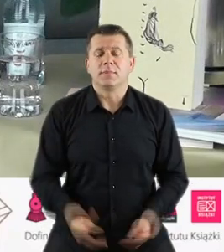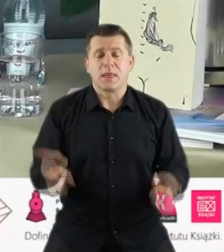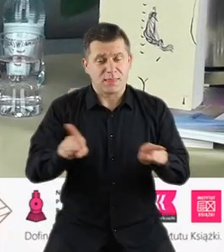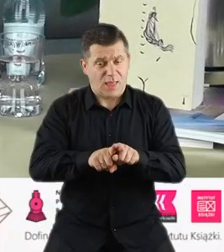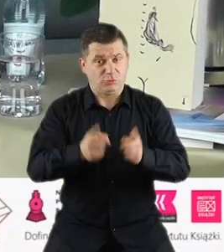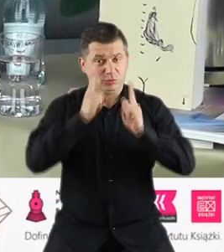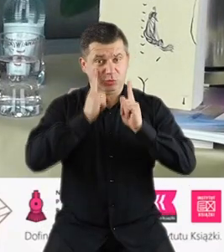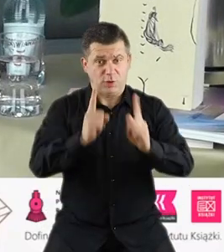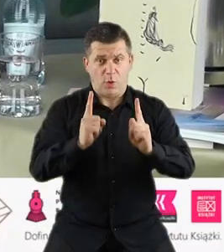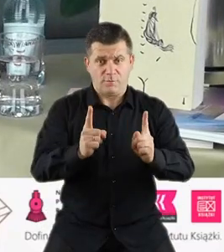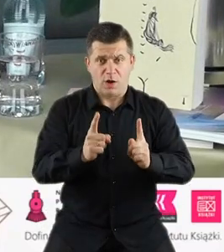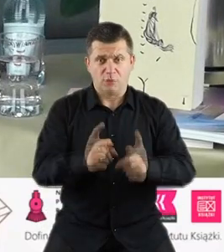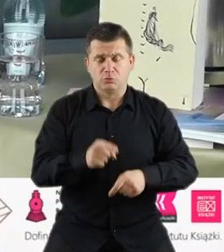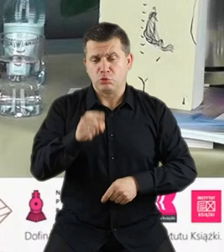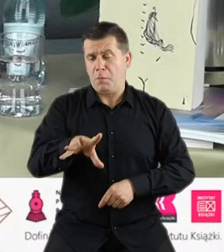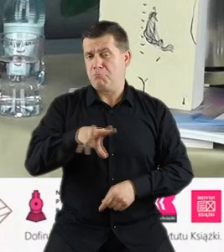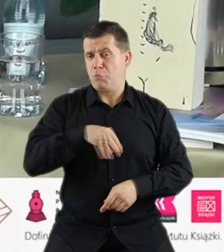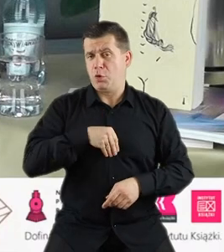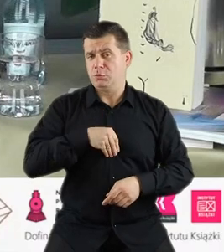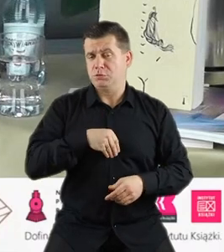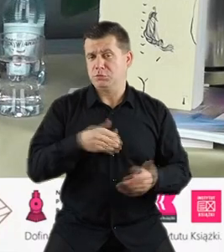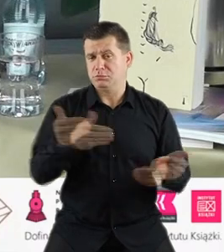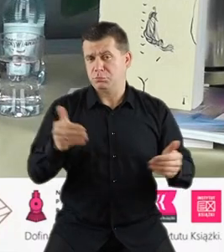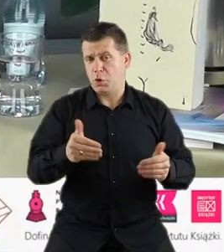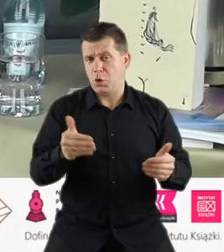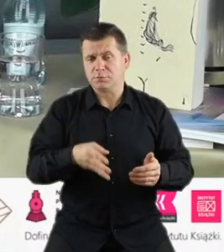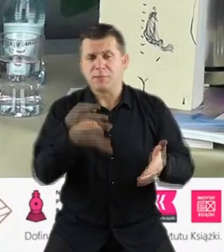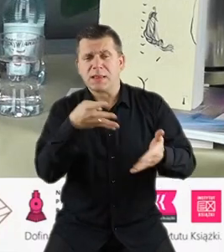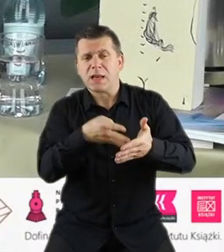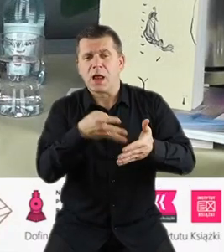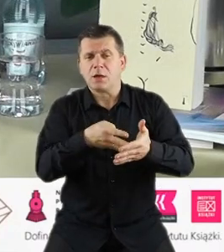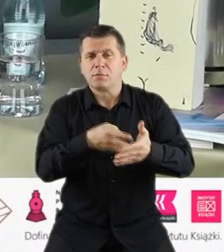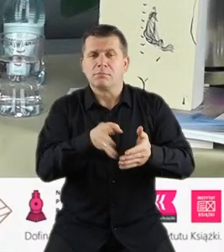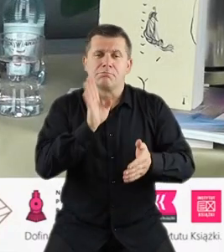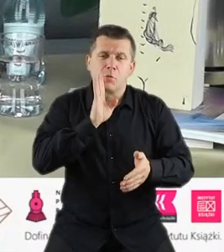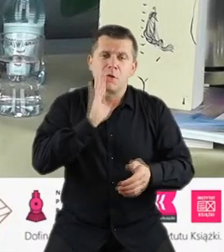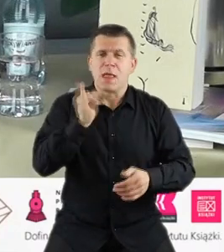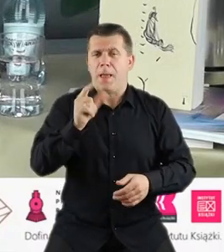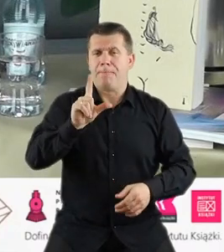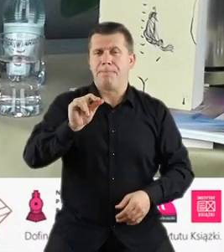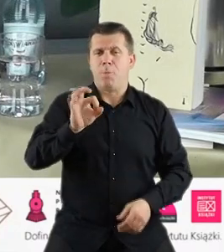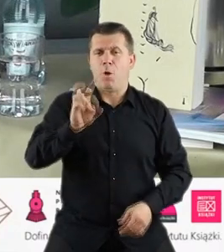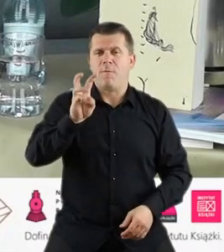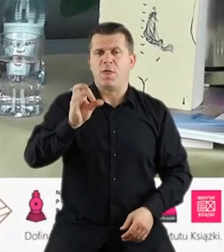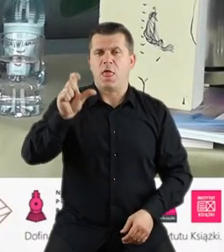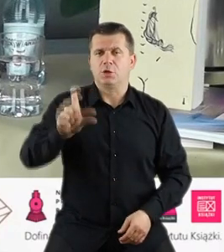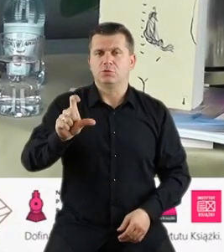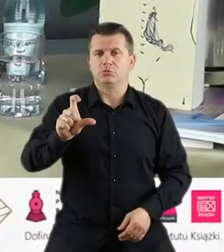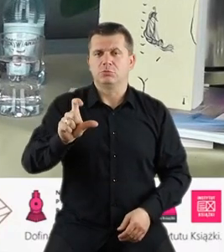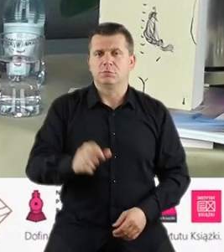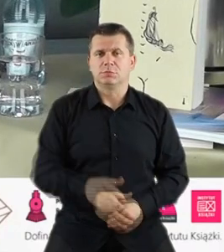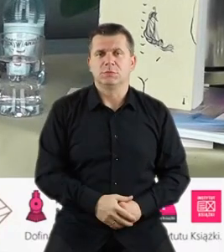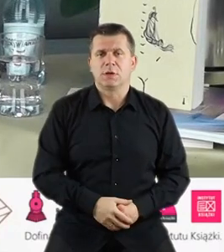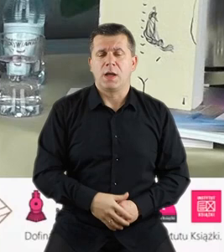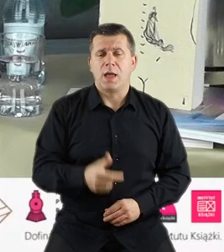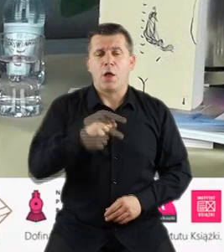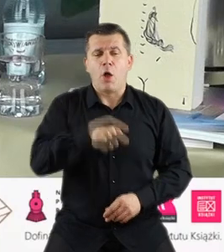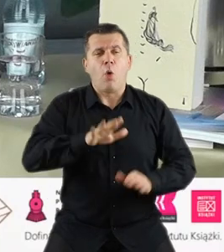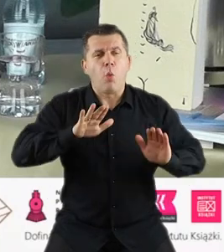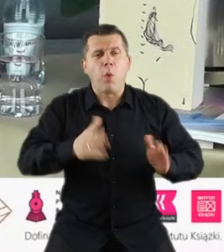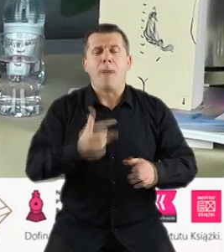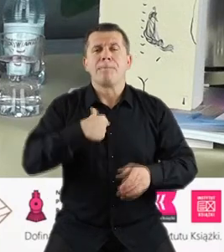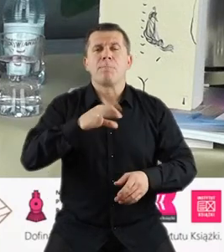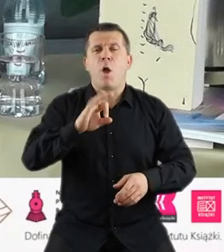także zauważyła, że to może być ewentualnie traktowane jako powieść. Ale jako powieści ja tego nie